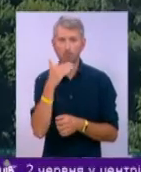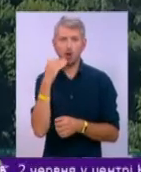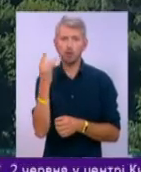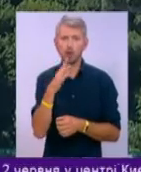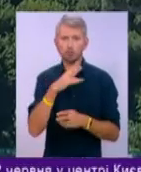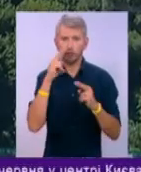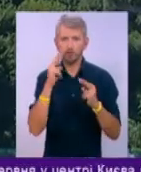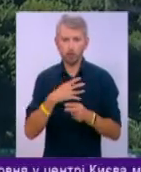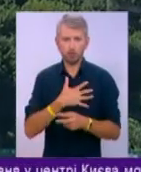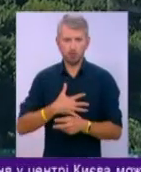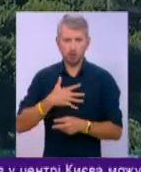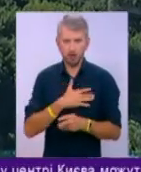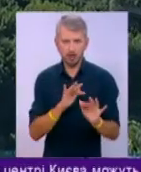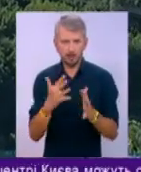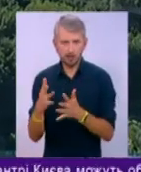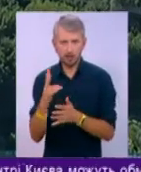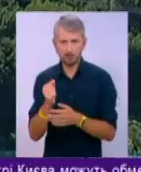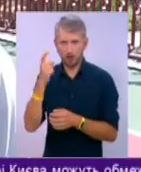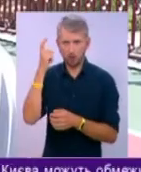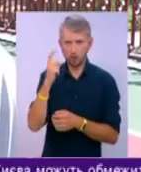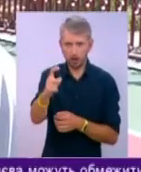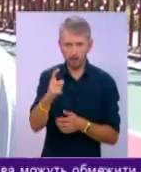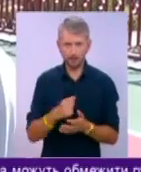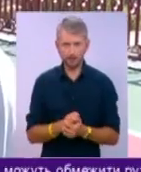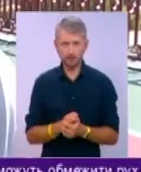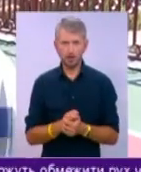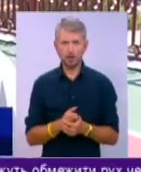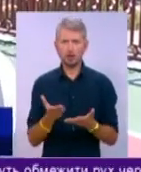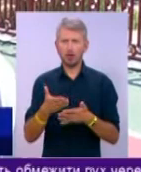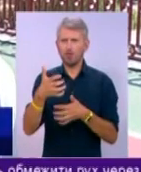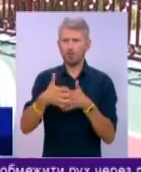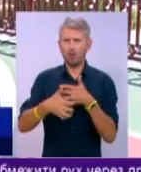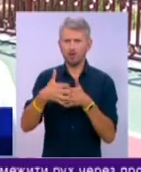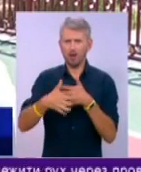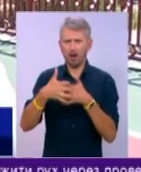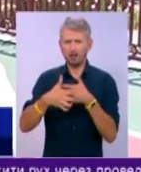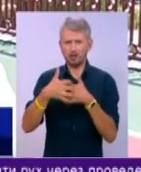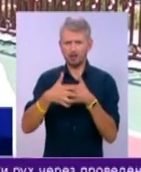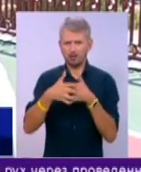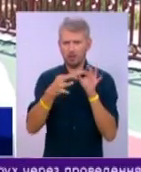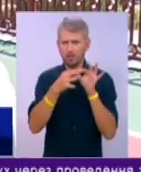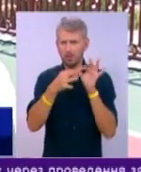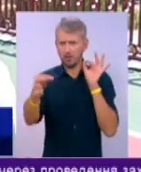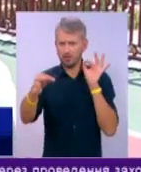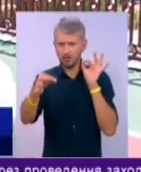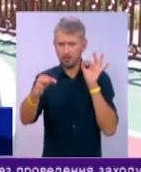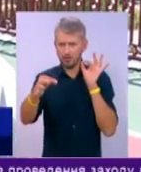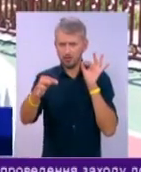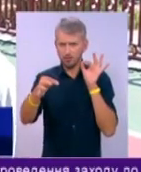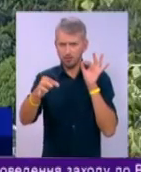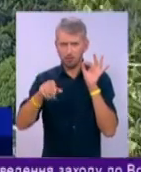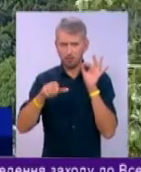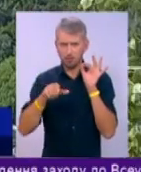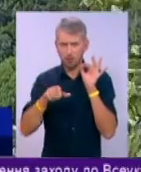був свідком неприємних інцидентів на тролеї. Десь посередині от цієї